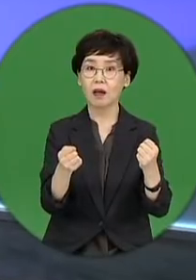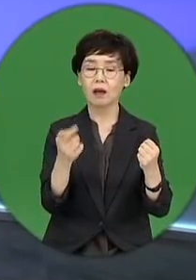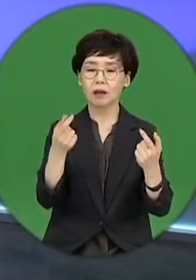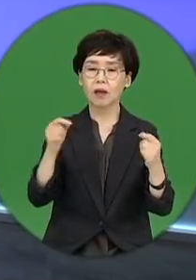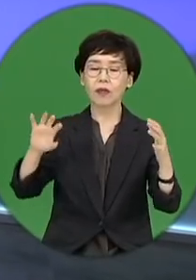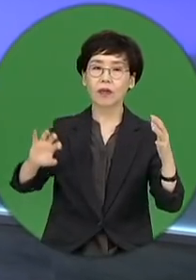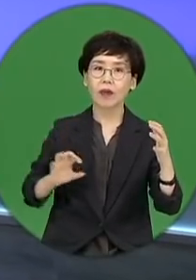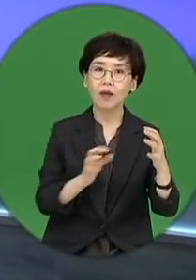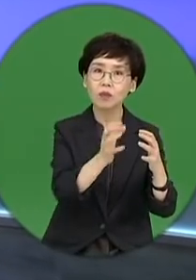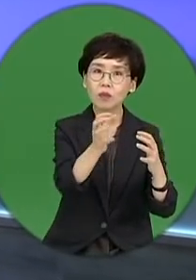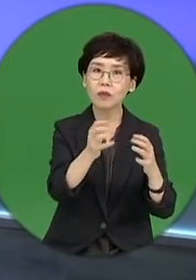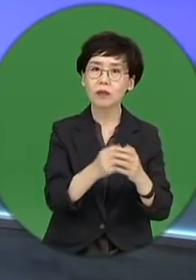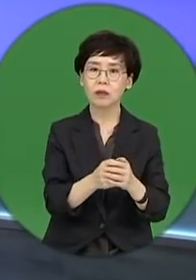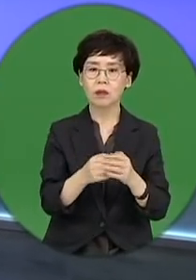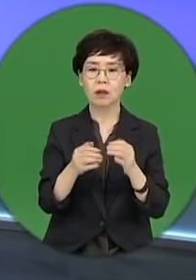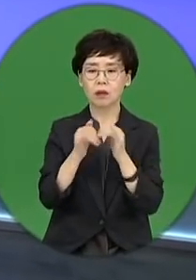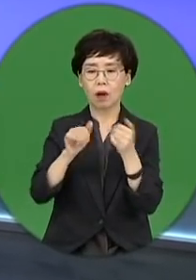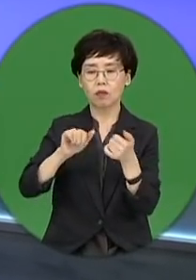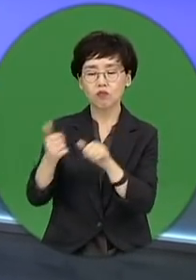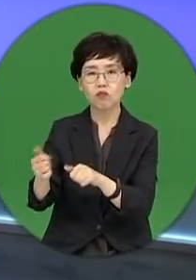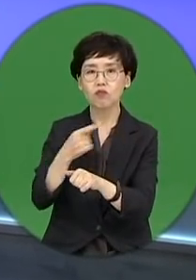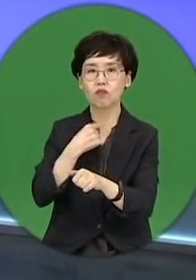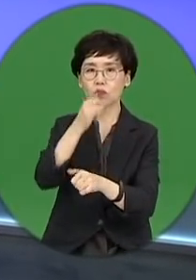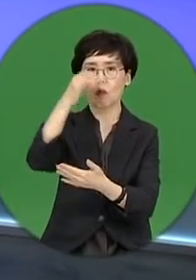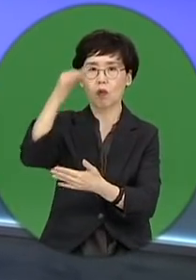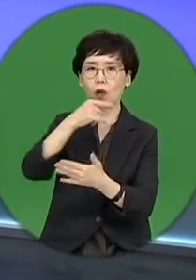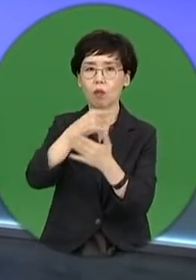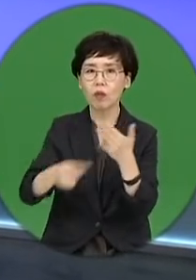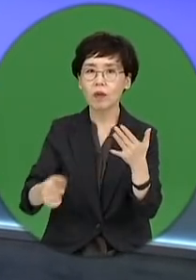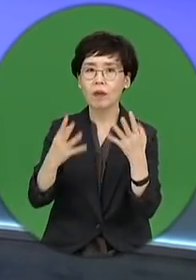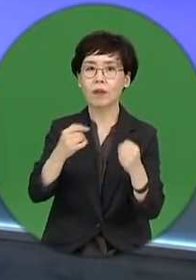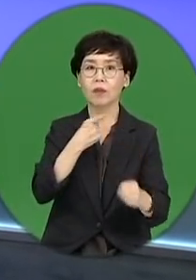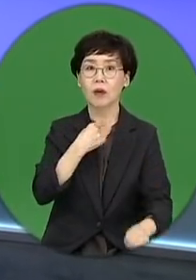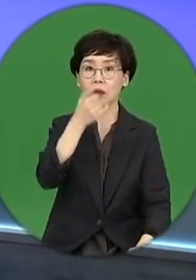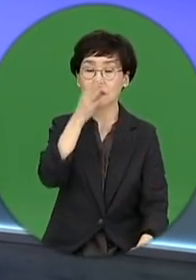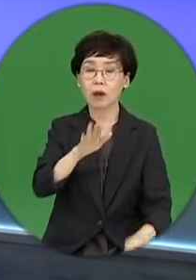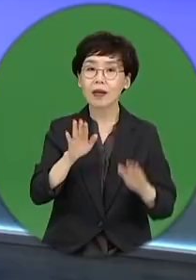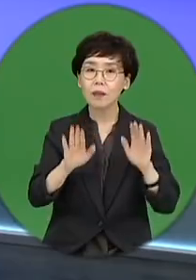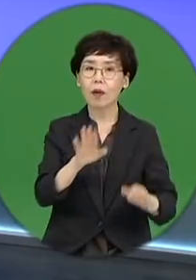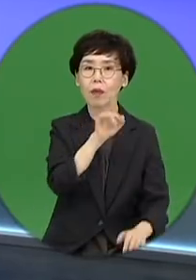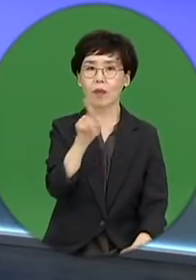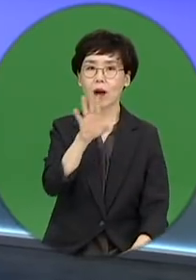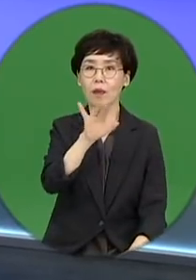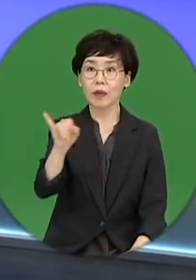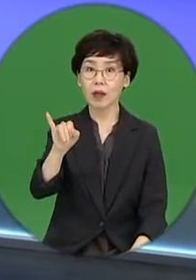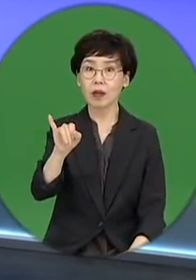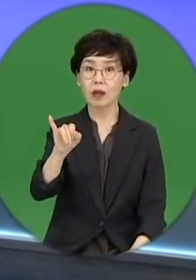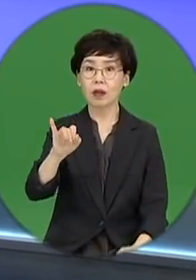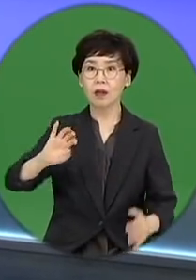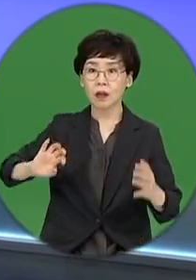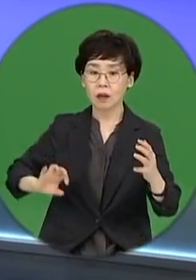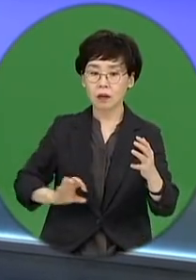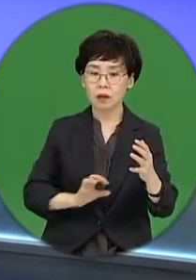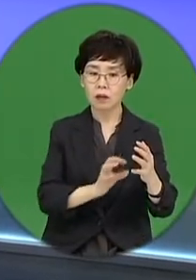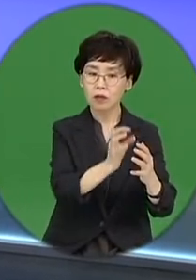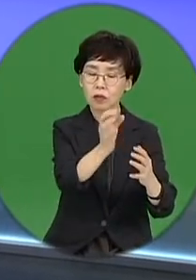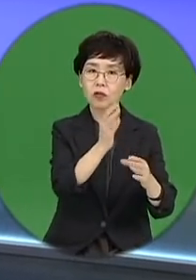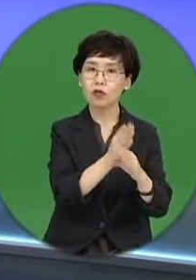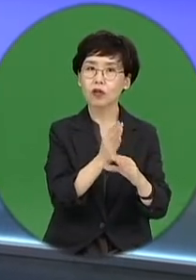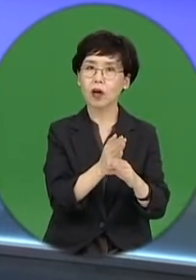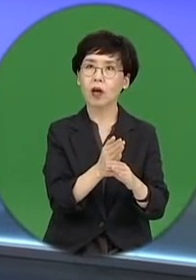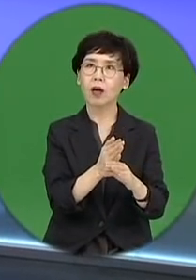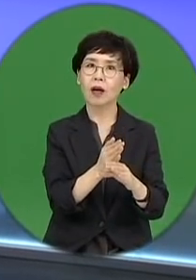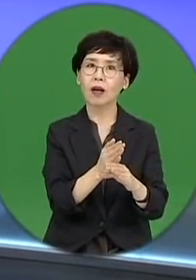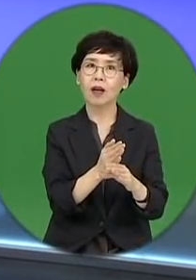태풍들 인명피해도 많이 냈고 재산피해도 많이 냈는데 이번 태풍 바비는 이렇게 한반도를 지나간 태풍 가운데 어느